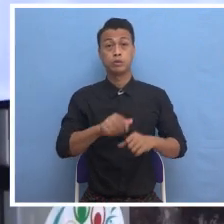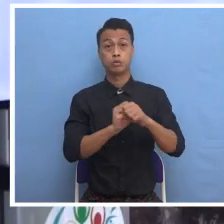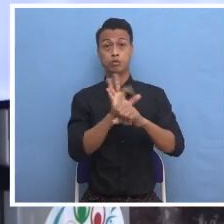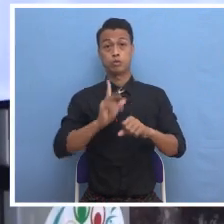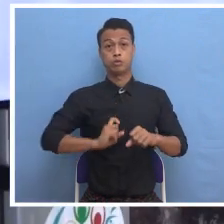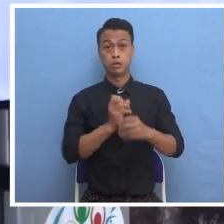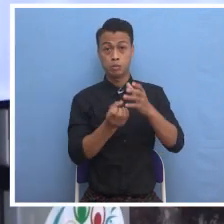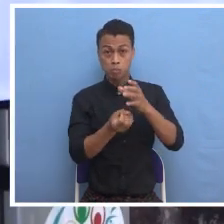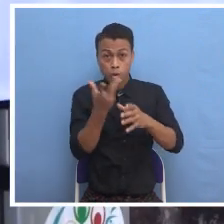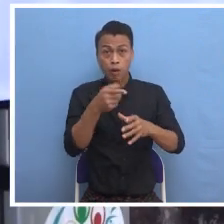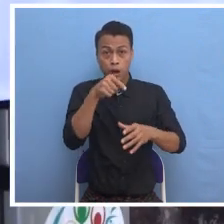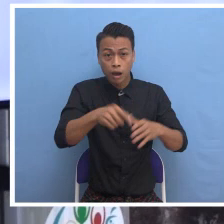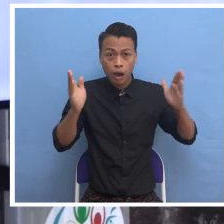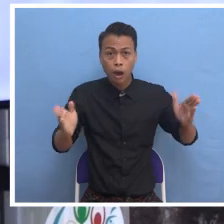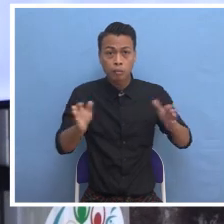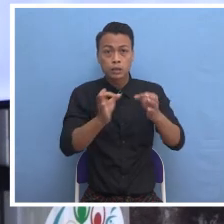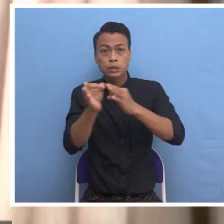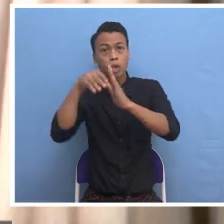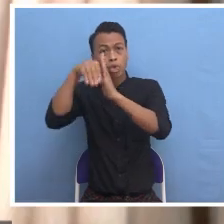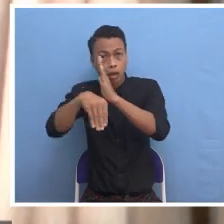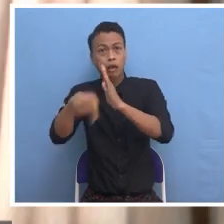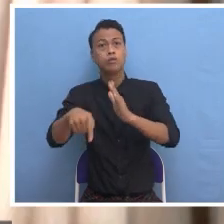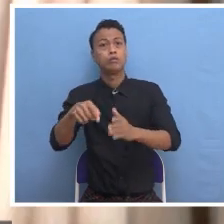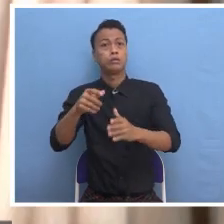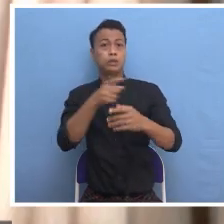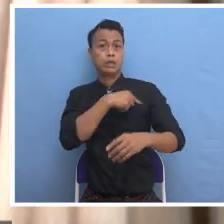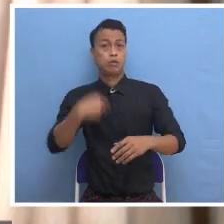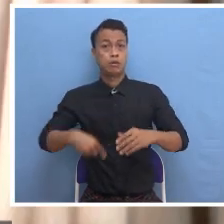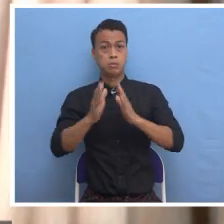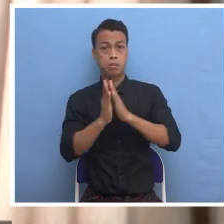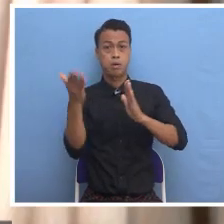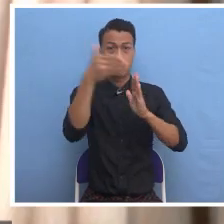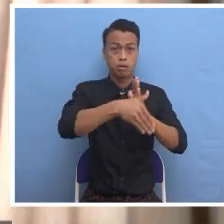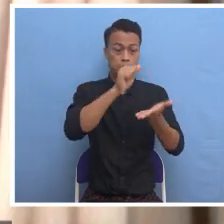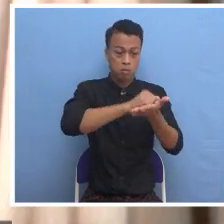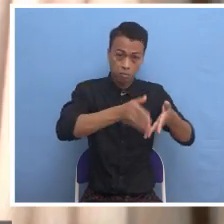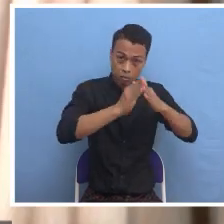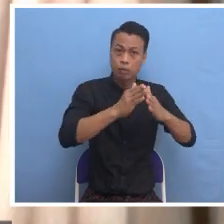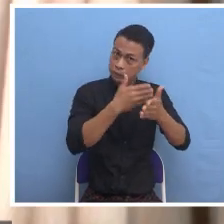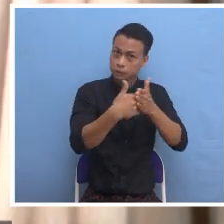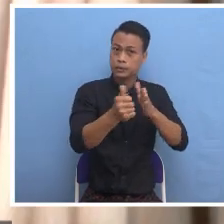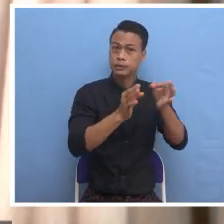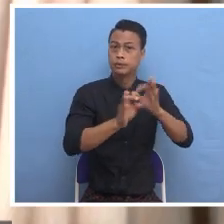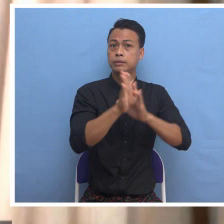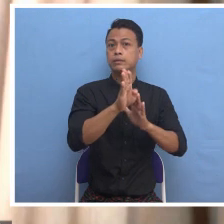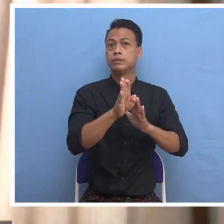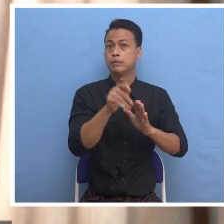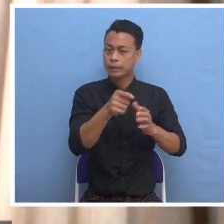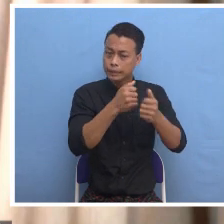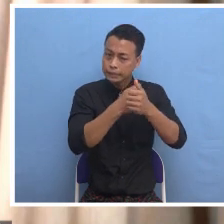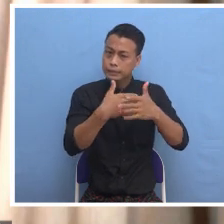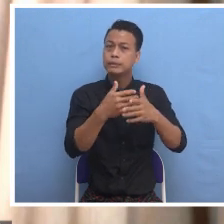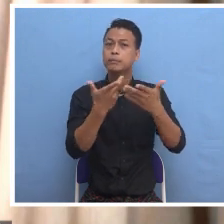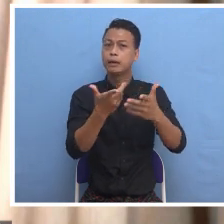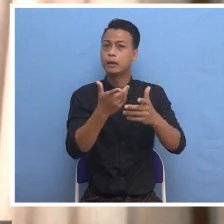COVID-19 လို့ဖြစ်လာတဲ့ကာလမျိုးမှာဆိုရင်တိုင်းပြည်တော်တော့ဘိုးကျိုးရှိအောင်။သို့တော့ဒီအနေအထားကလည်းဘဘမူတည်လဲဆိုတော့တရုတ် American ဆက်ဆံရေးပေါ်မူ